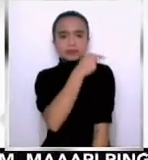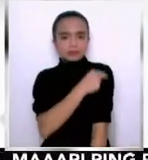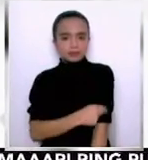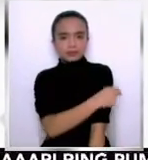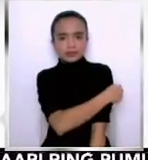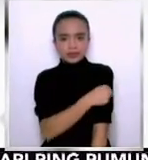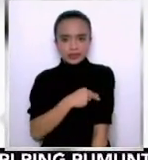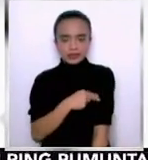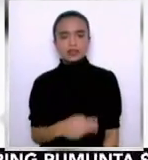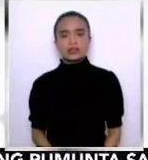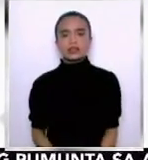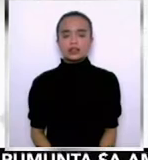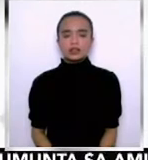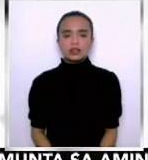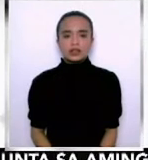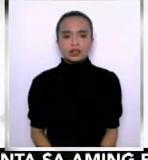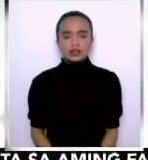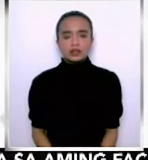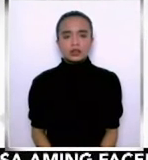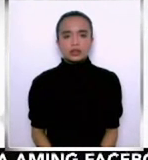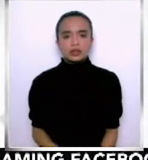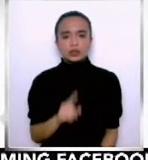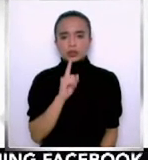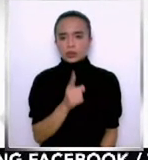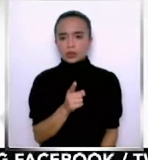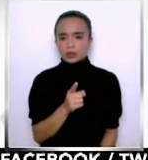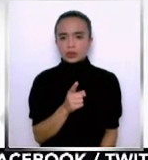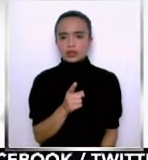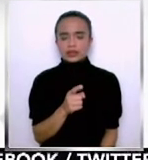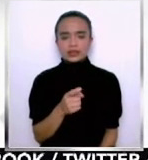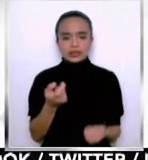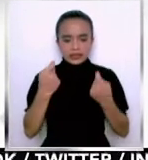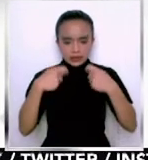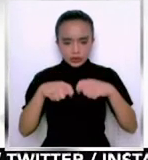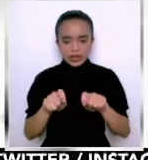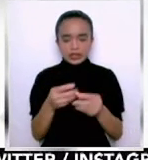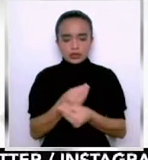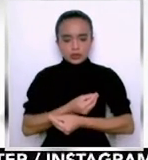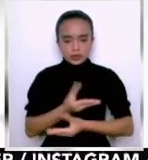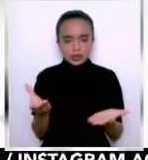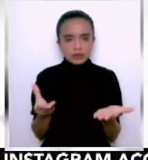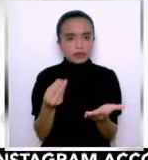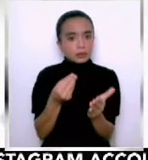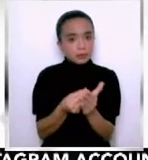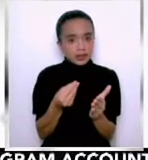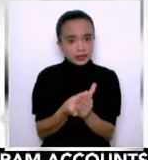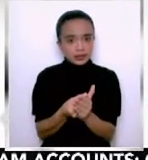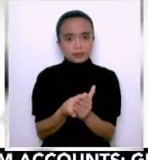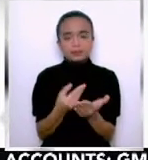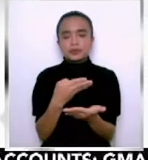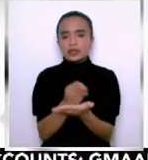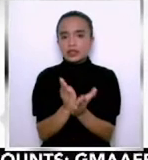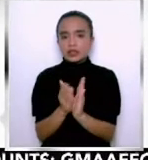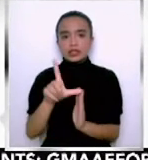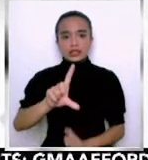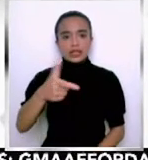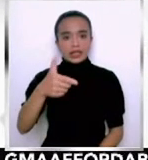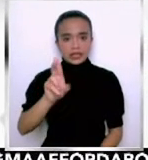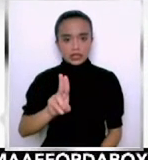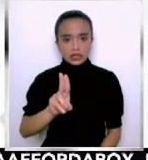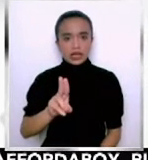sa difficulty in trying to disperse the funds towards the local government unit at saka sa private is